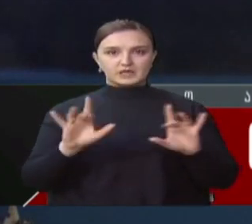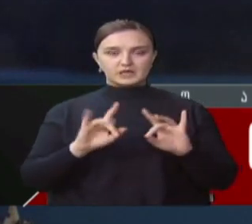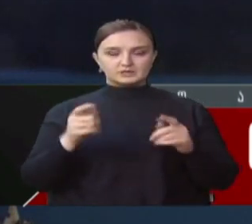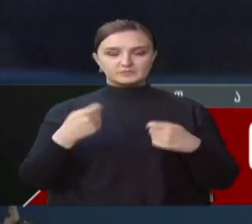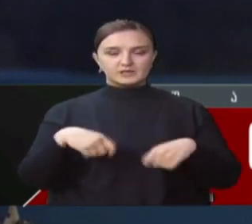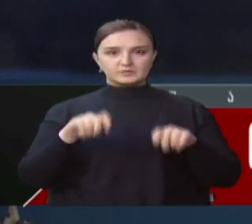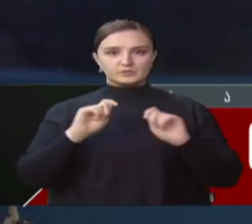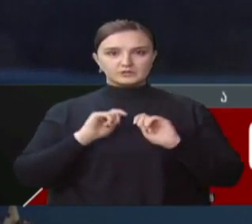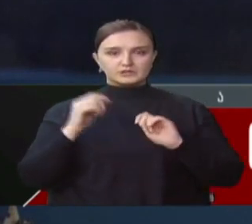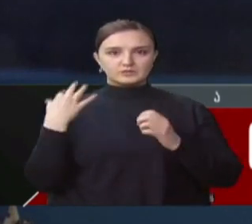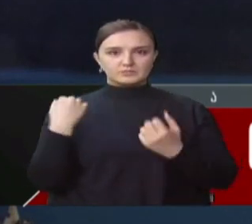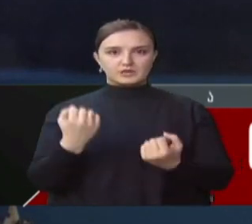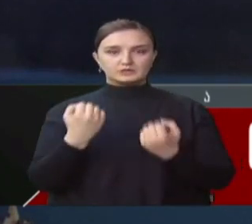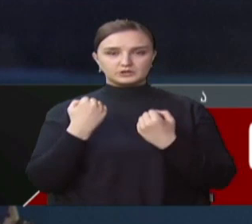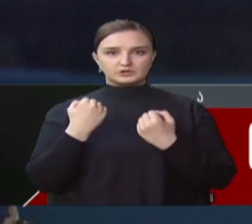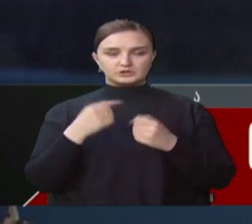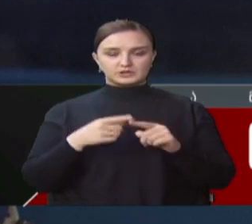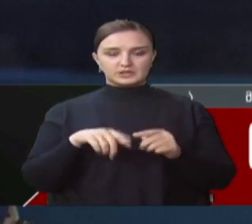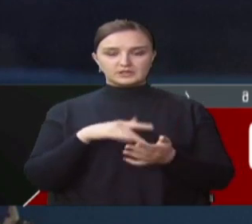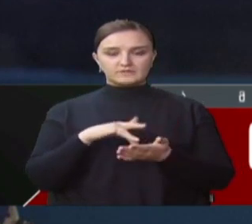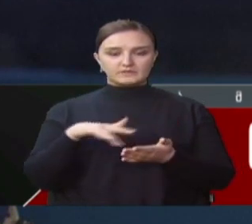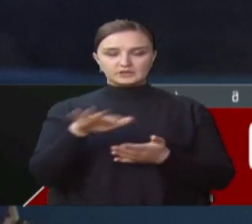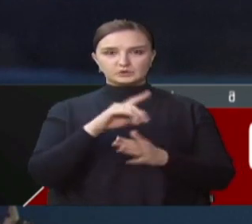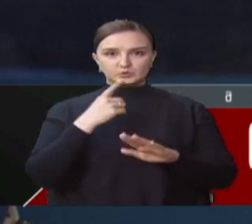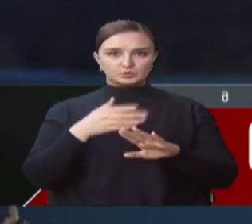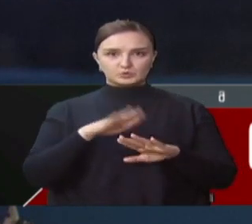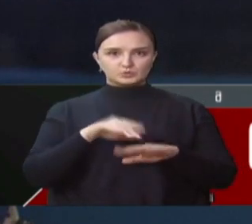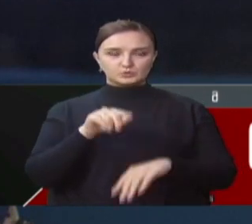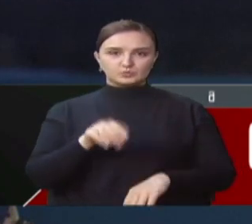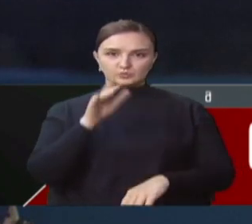გადმოეცათ მხარდაჭერა და დახმარება ჩვენი ქვეყნის ამ რთულ დროს.